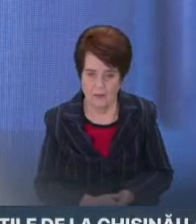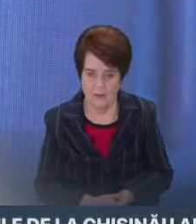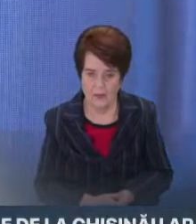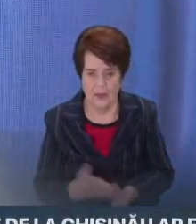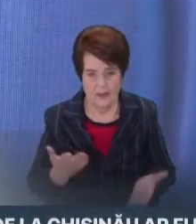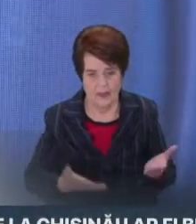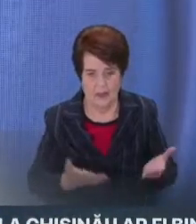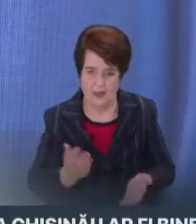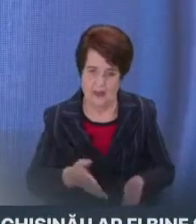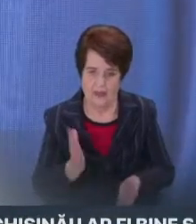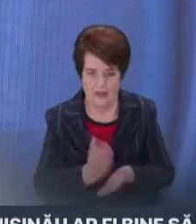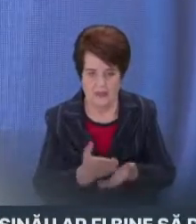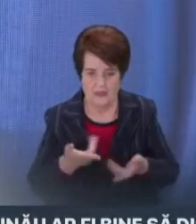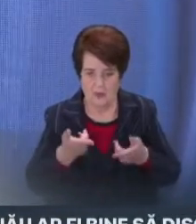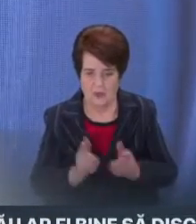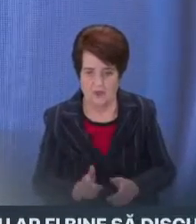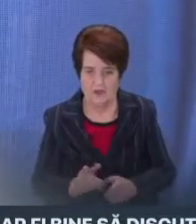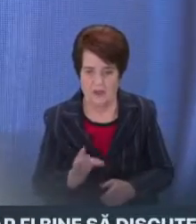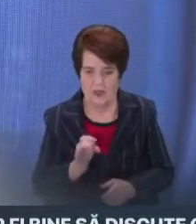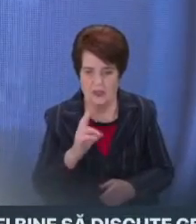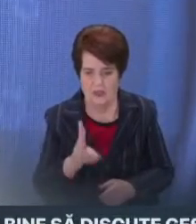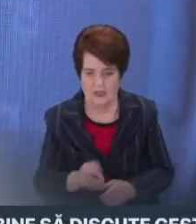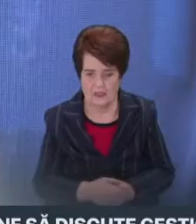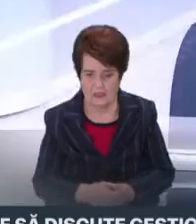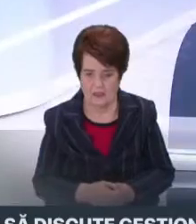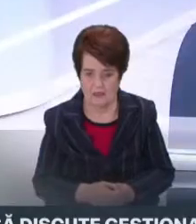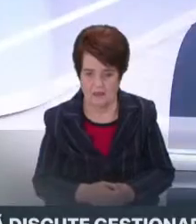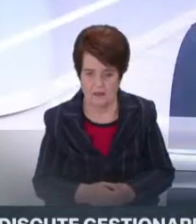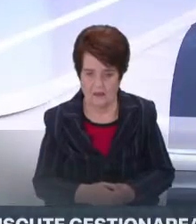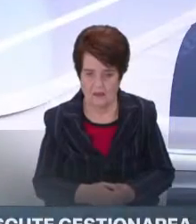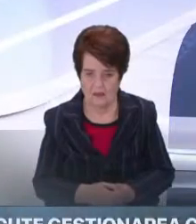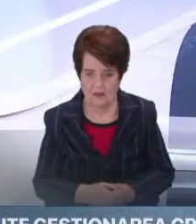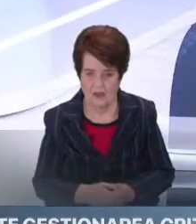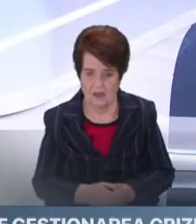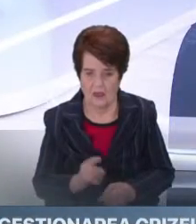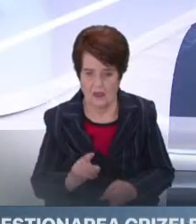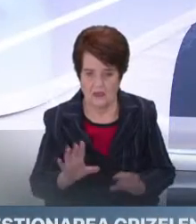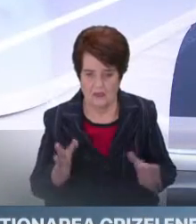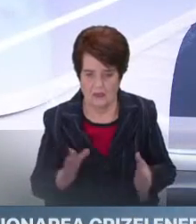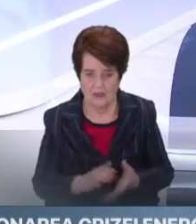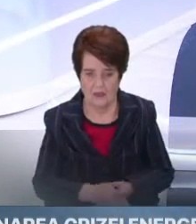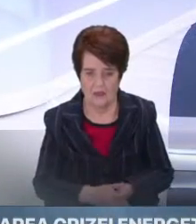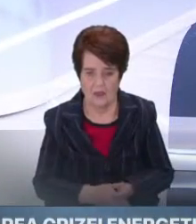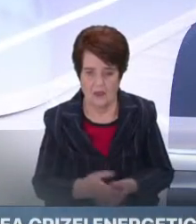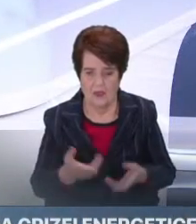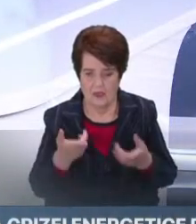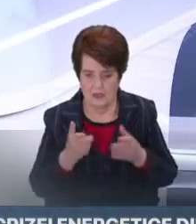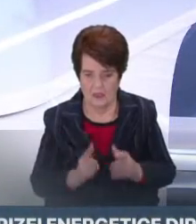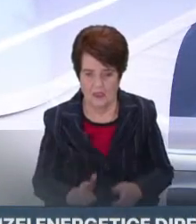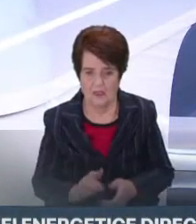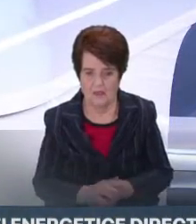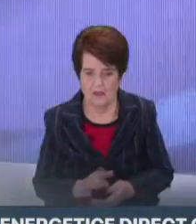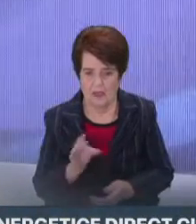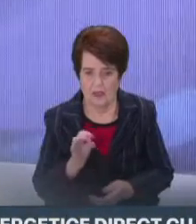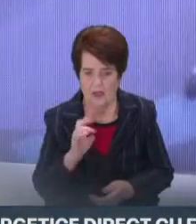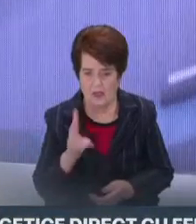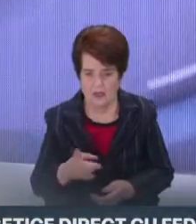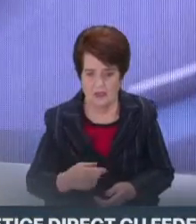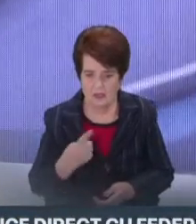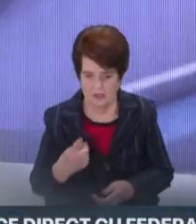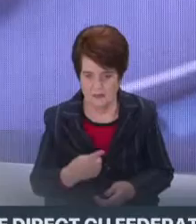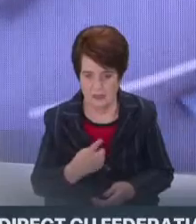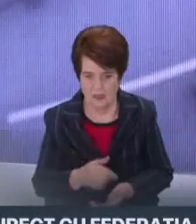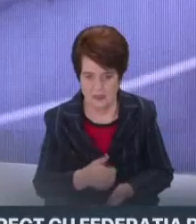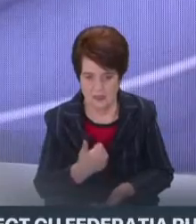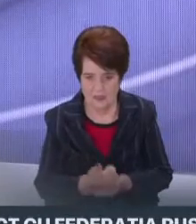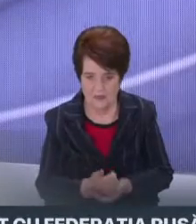dacă există cu adevărat riscuri sporite pentru a se întâmpla lucruri neplăcute? Există într-adevăr riscuri. Inspectoratul General